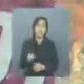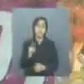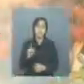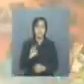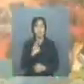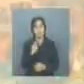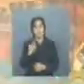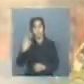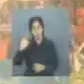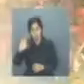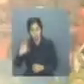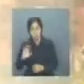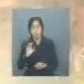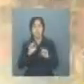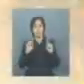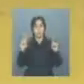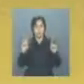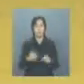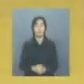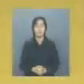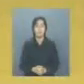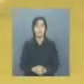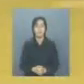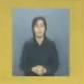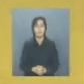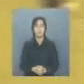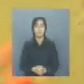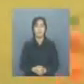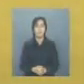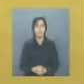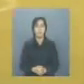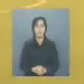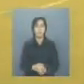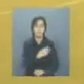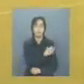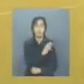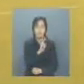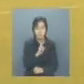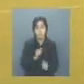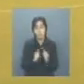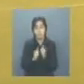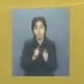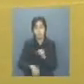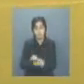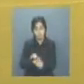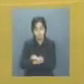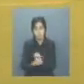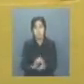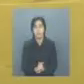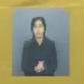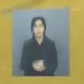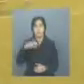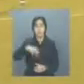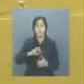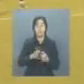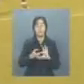ไป1ประตูต่อ2ค่ะปิดท้ายที่ฟุตบอล AS League Division 2รอบชิงชนะเลิศหรือว่าศึกซุปเปอร์ลีกที่สนามสุขพัชราไส